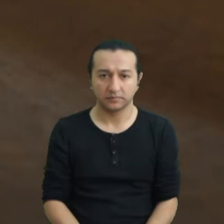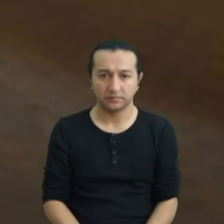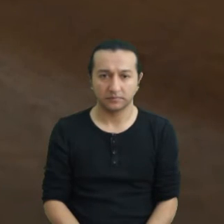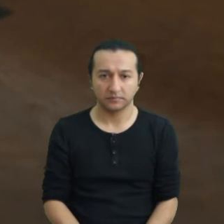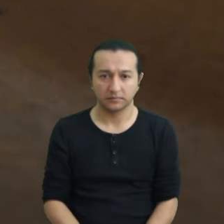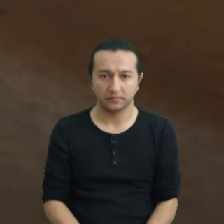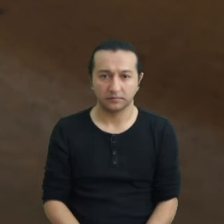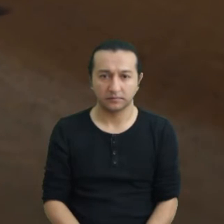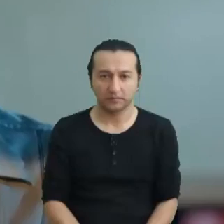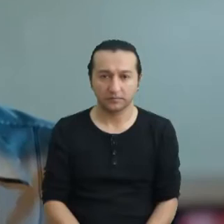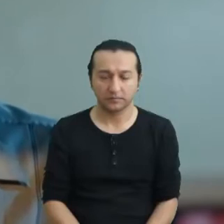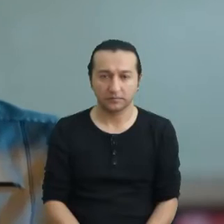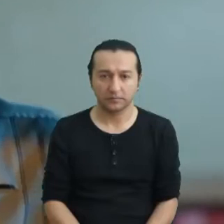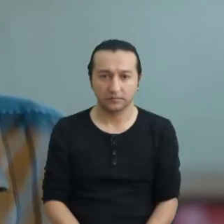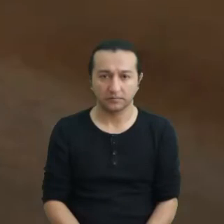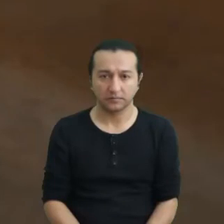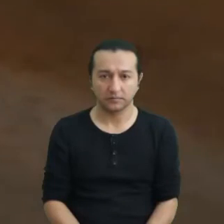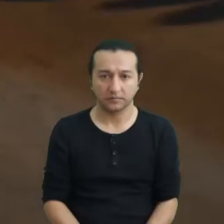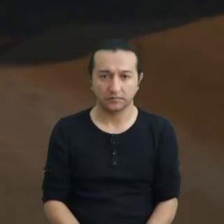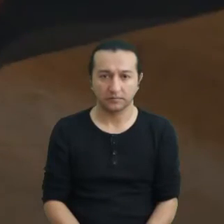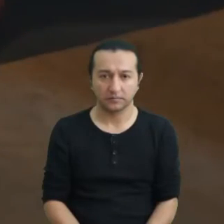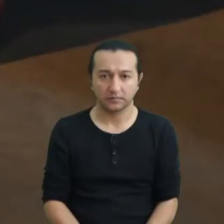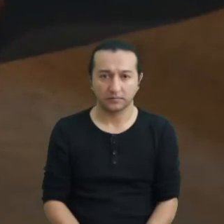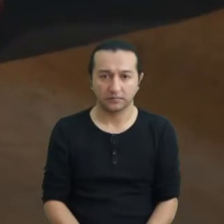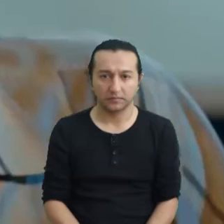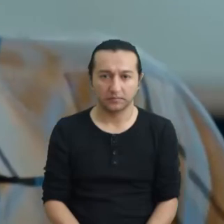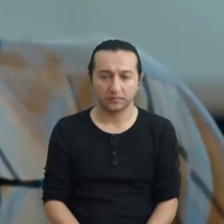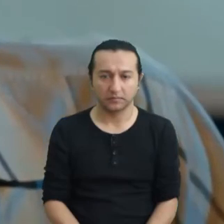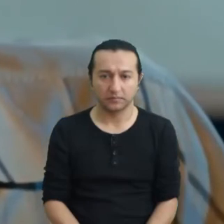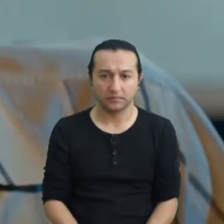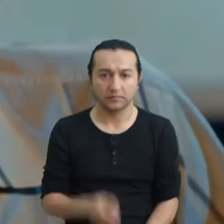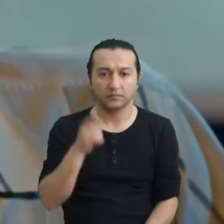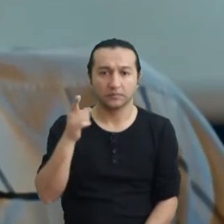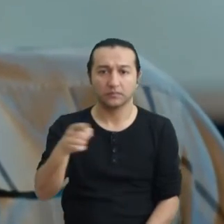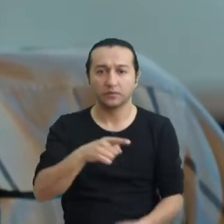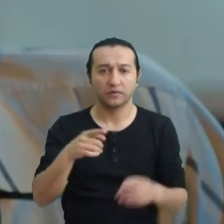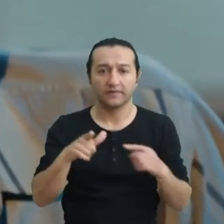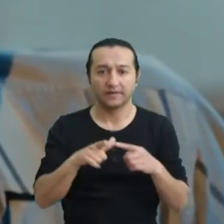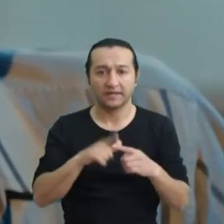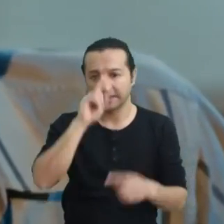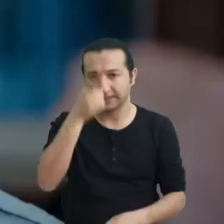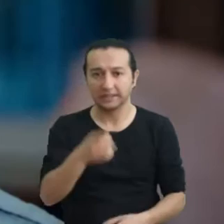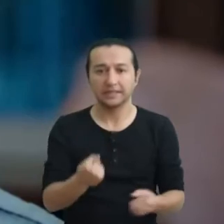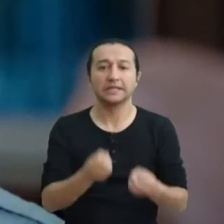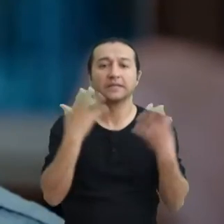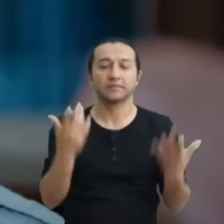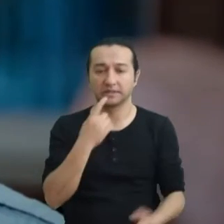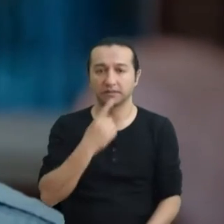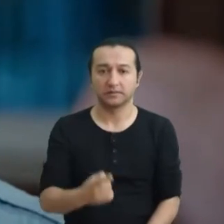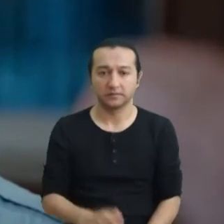sakalları var. Masanın üzerinden $100 sürdü adamın önüne. O acı Franklin tek başına yetmez yalnız.